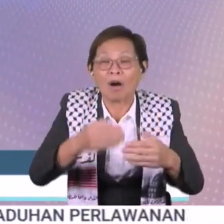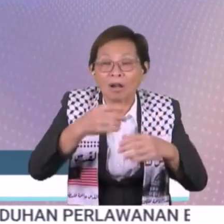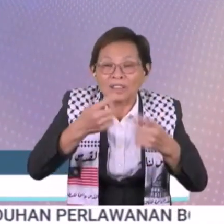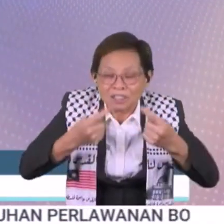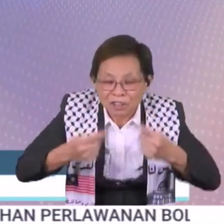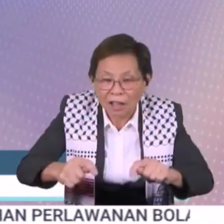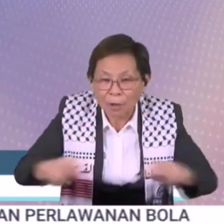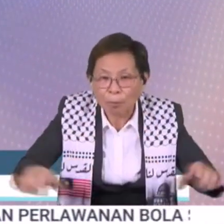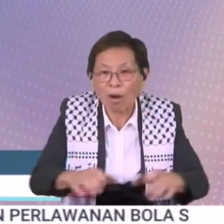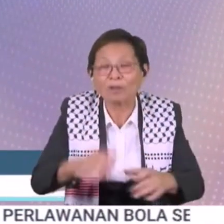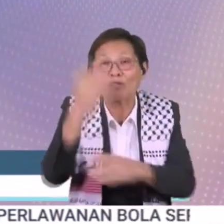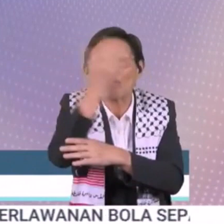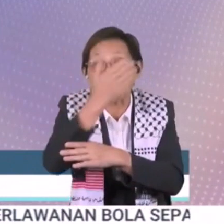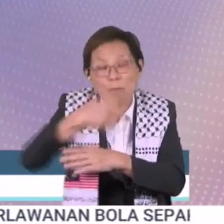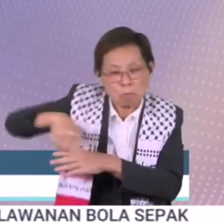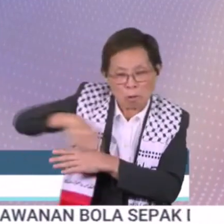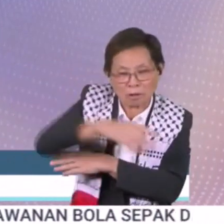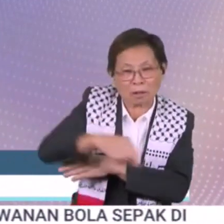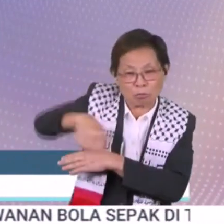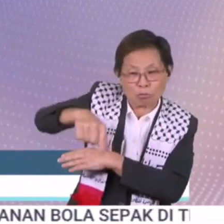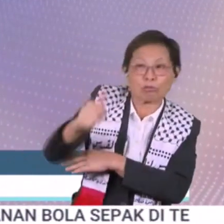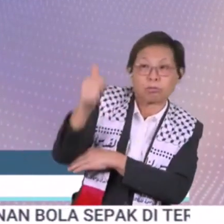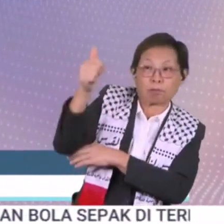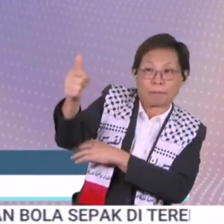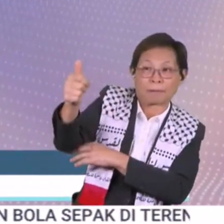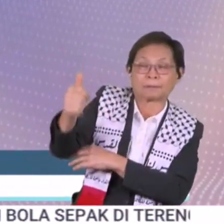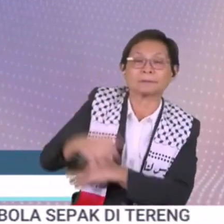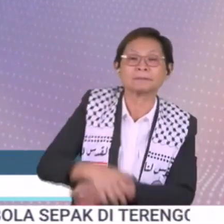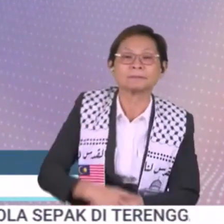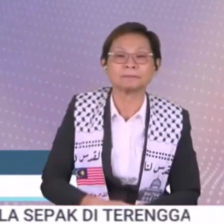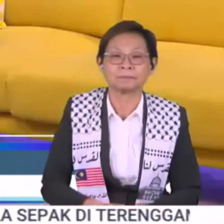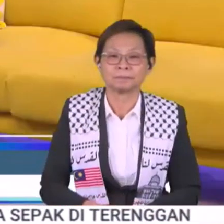hasilkan karya berkualiti dan bermutu tinggi.